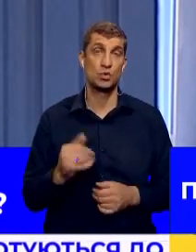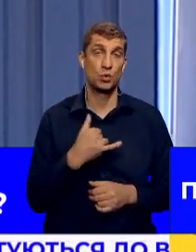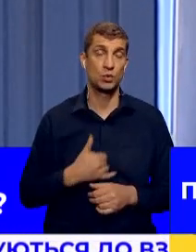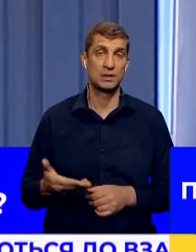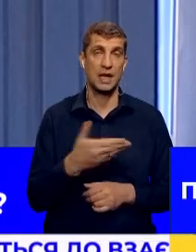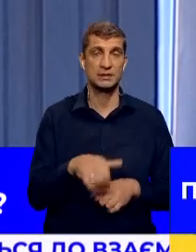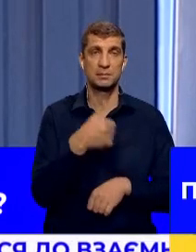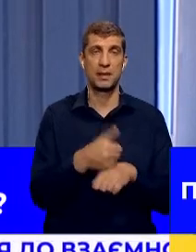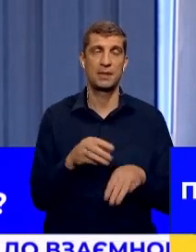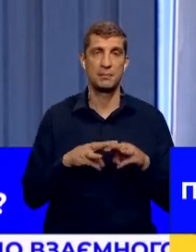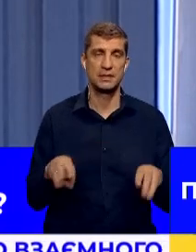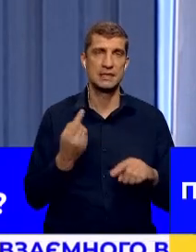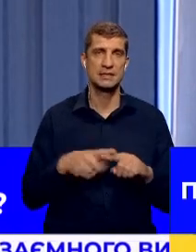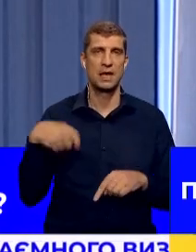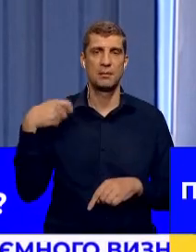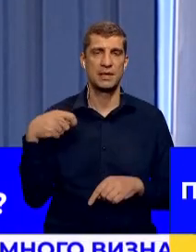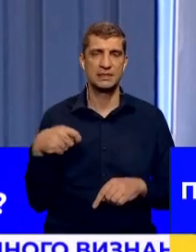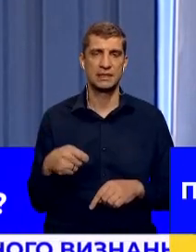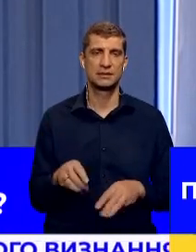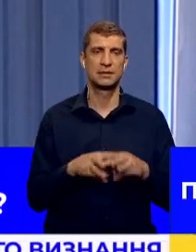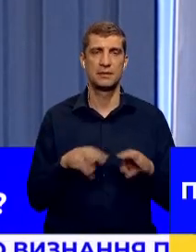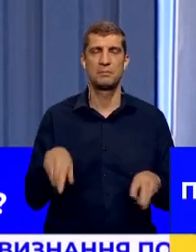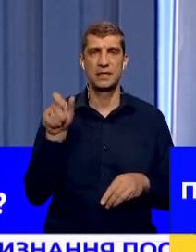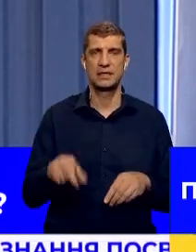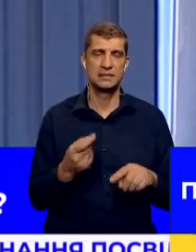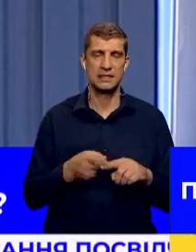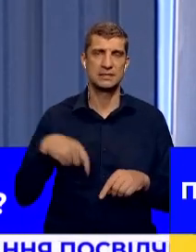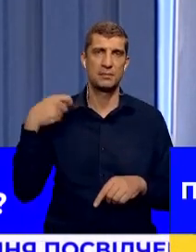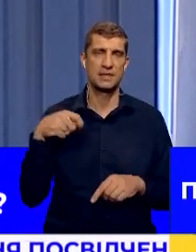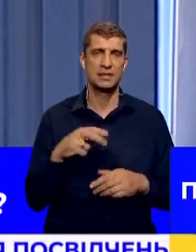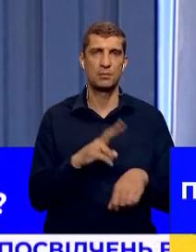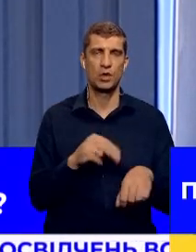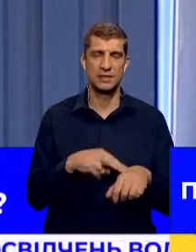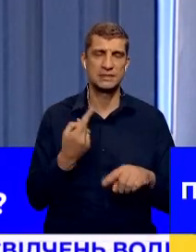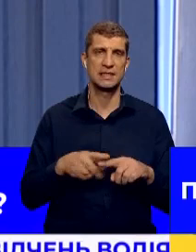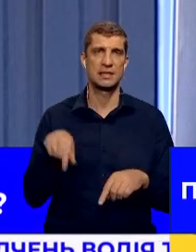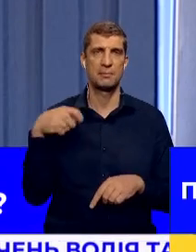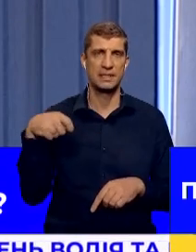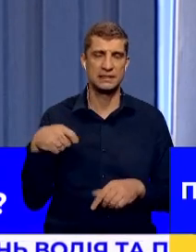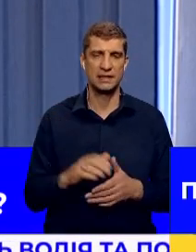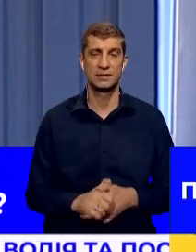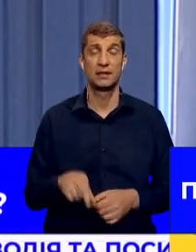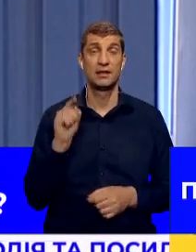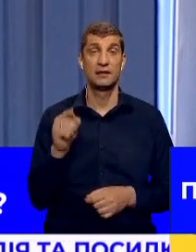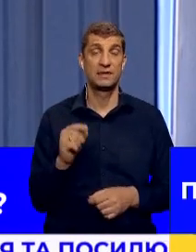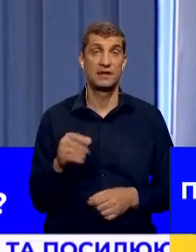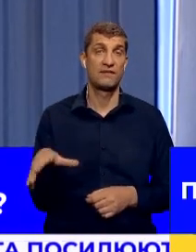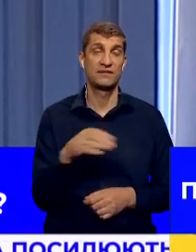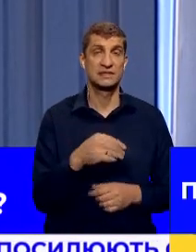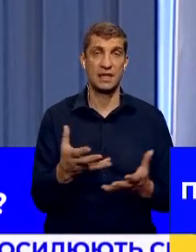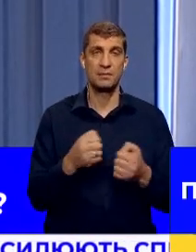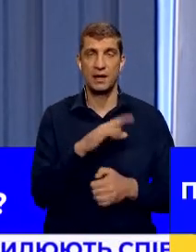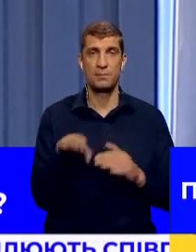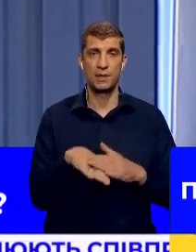нас прем'єр-міністр – це президент. Міністр – це президент. Поліція – це президент. Він же все бере під